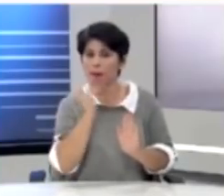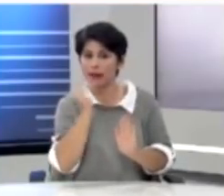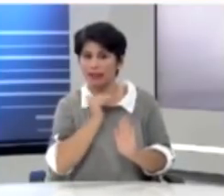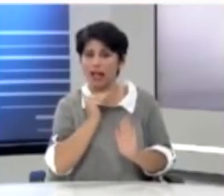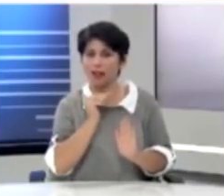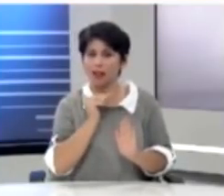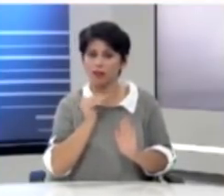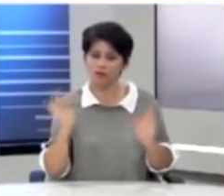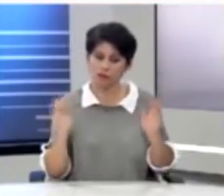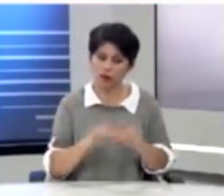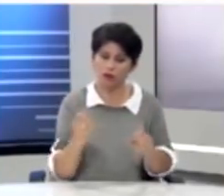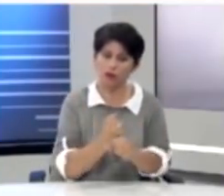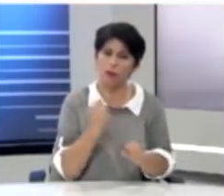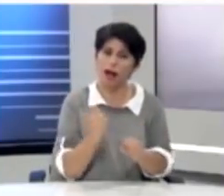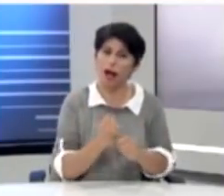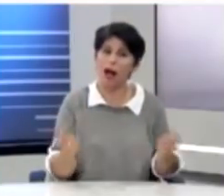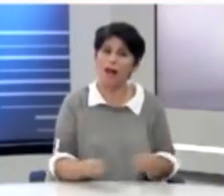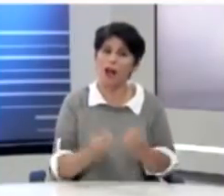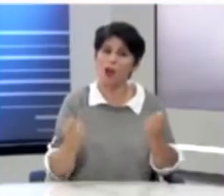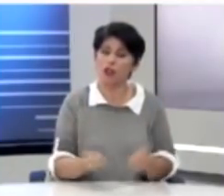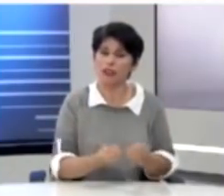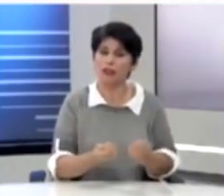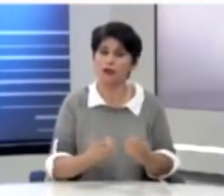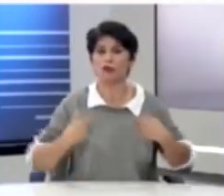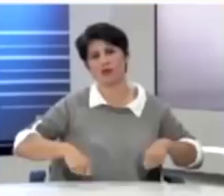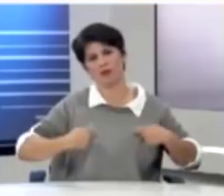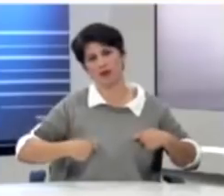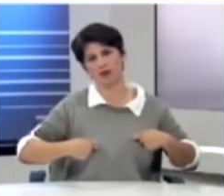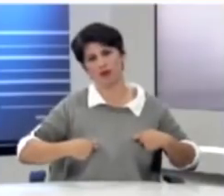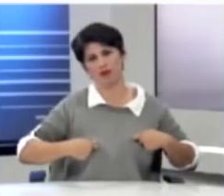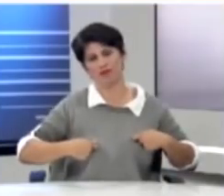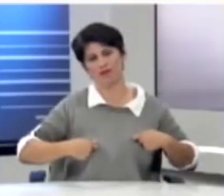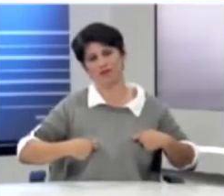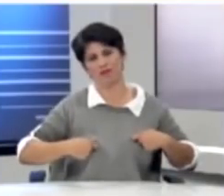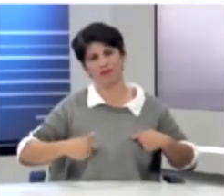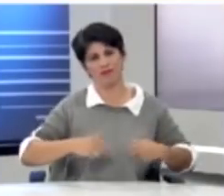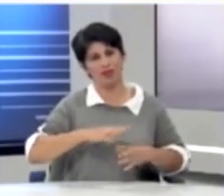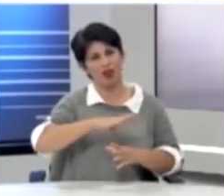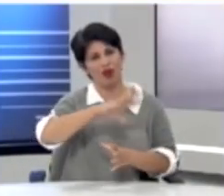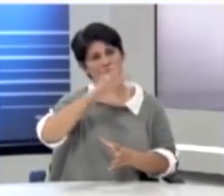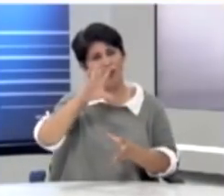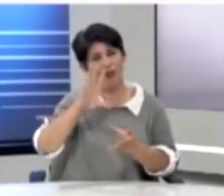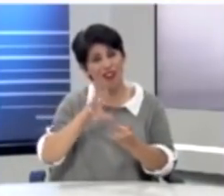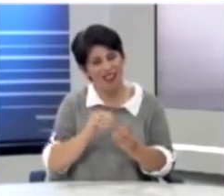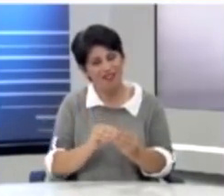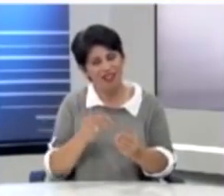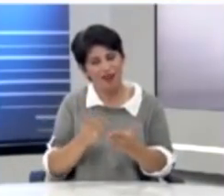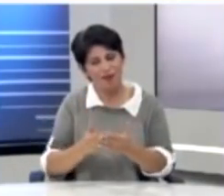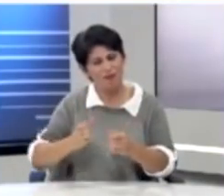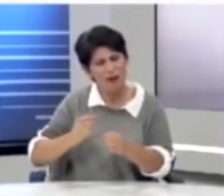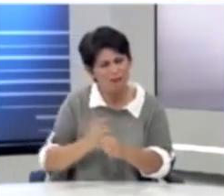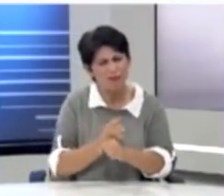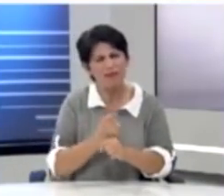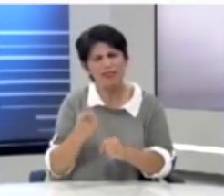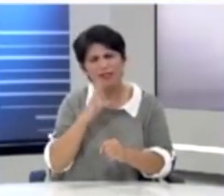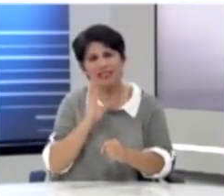της συγκέντρωσης της παραγωγής στο μεγάλο κεφάλαιο. Τα γεγονότα λοιπόν είναι πεισματάρικα και δεν